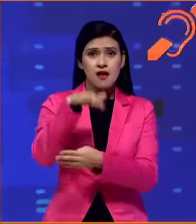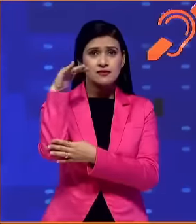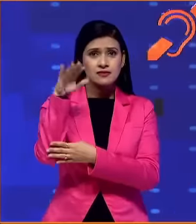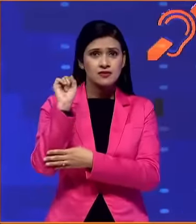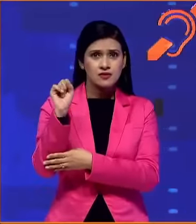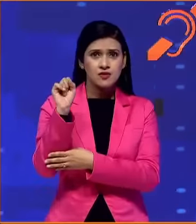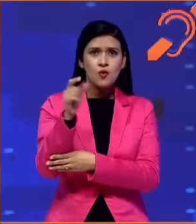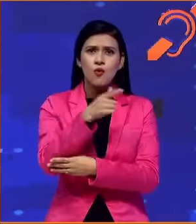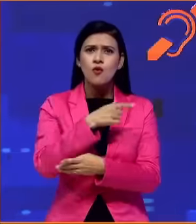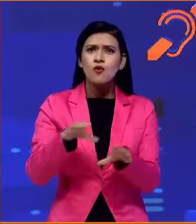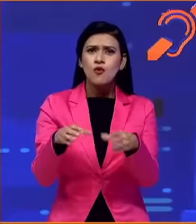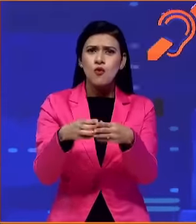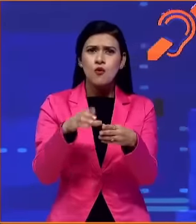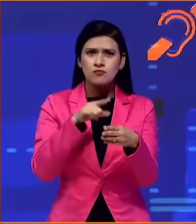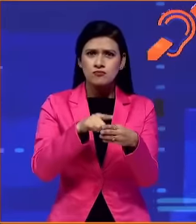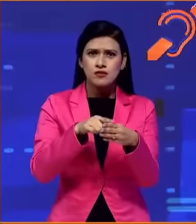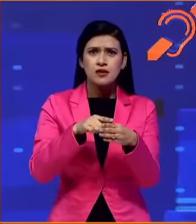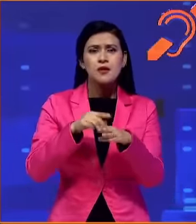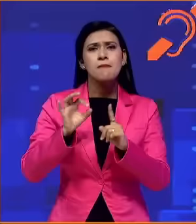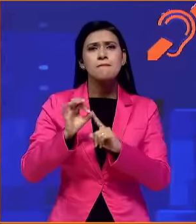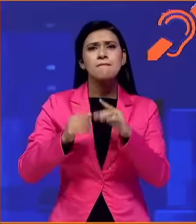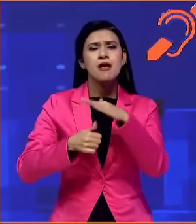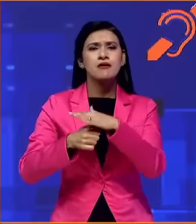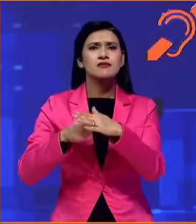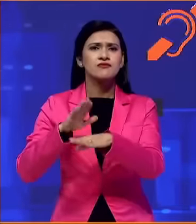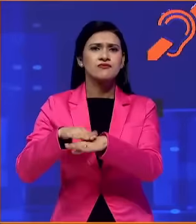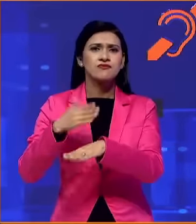राजस्थानमेंअपनीपार्टीकेसबसेलंबेसमयतकसेवाकरनेवालेप्रदेशअध्यक्षबनेरहे।